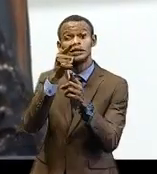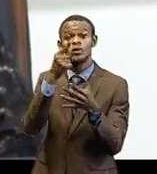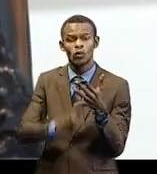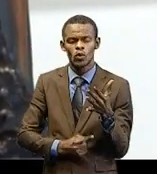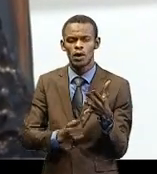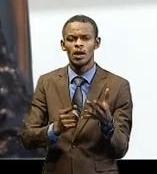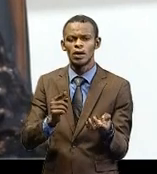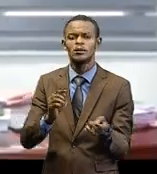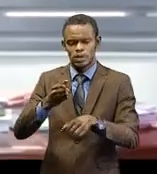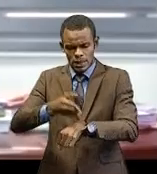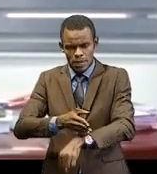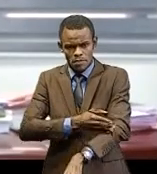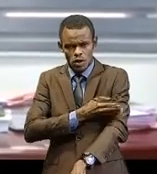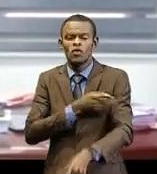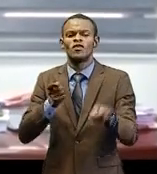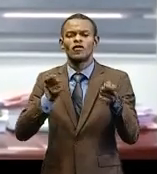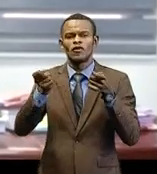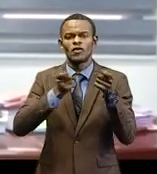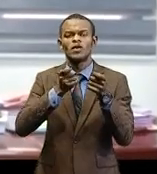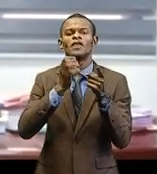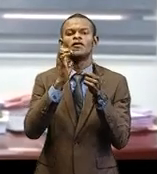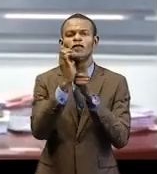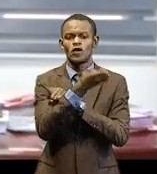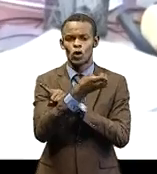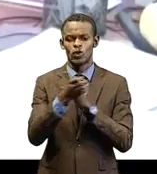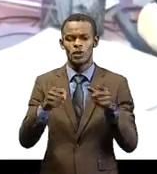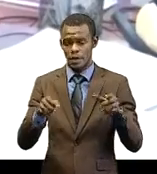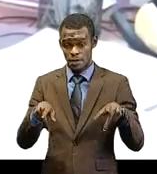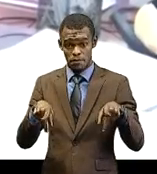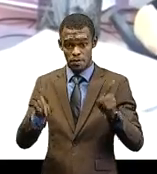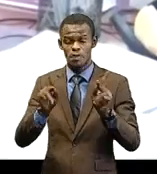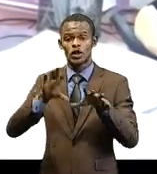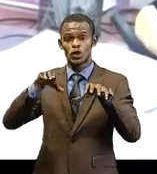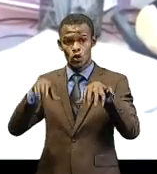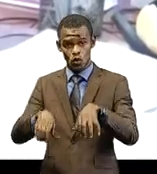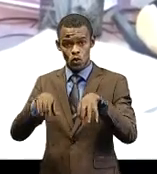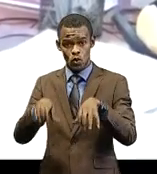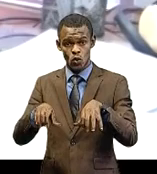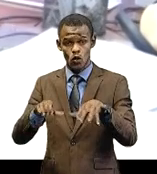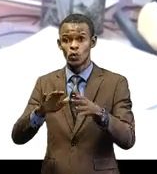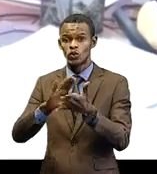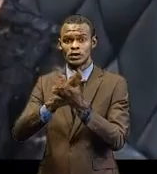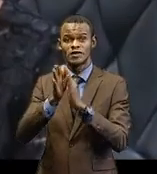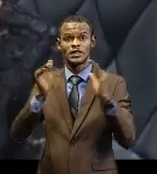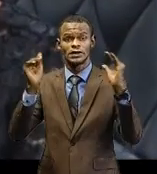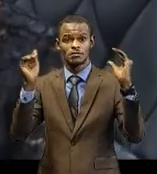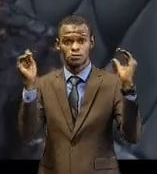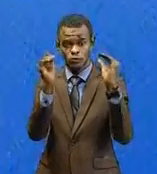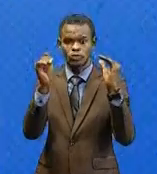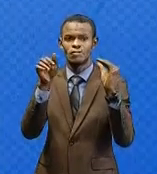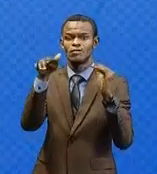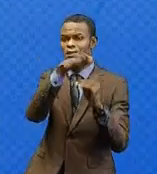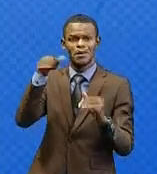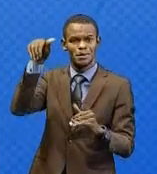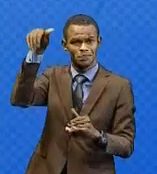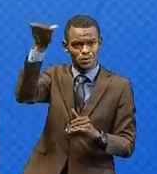la gouvernance environnementale et de mettre la République démocratique du Congo au même diapason que ses pairs,